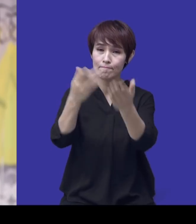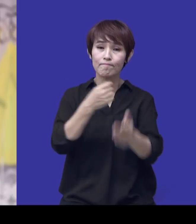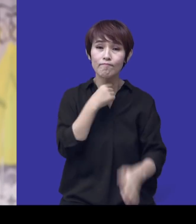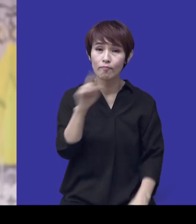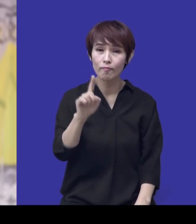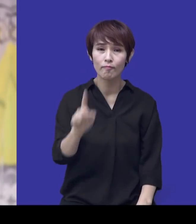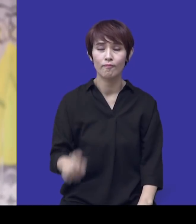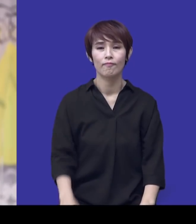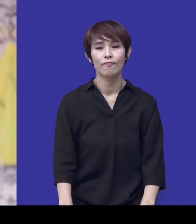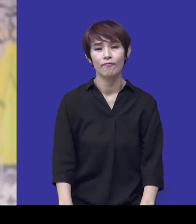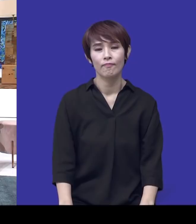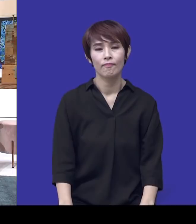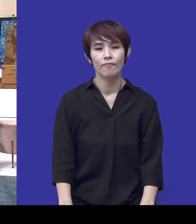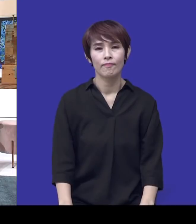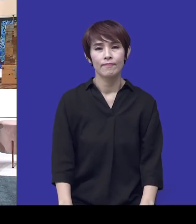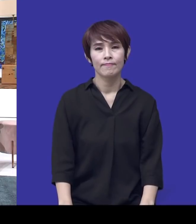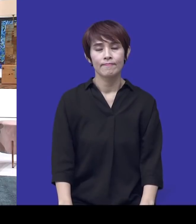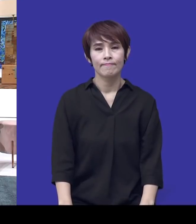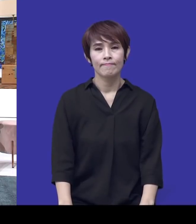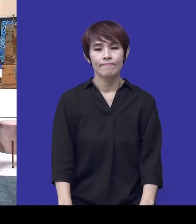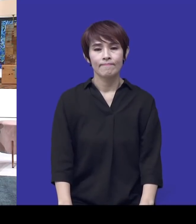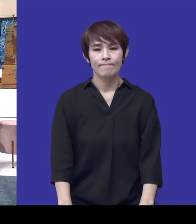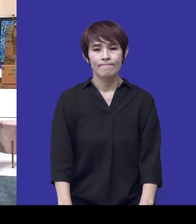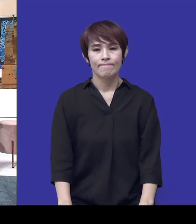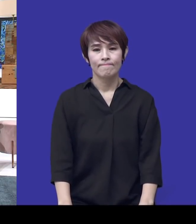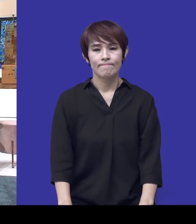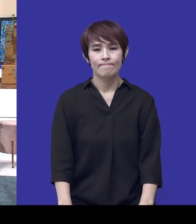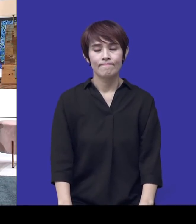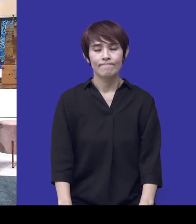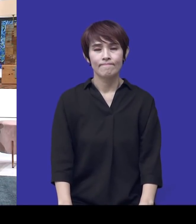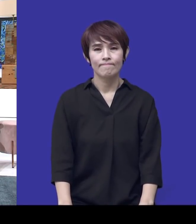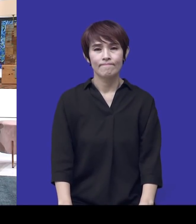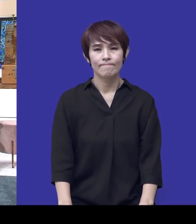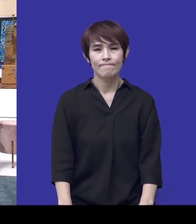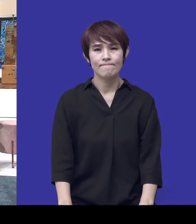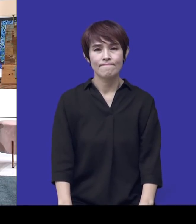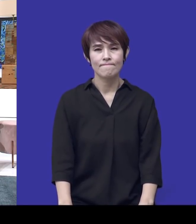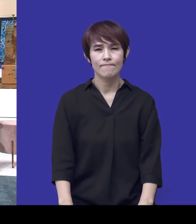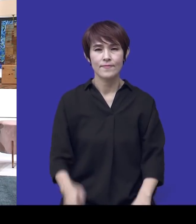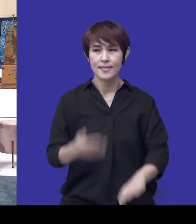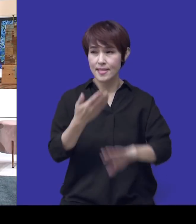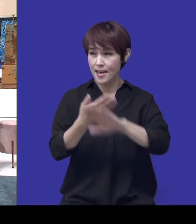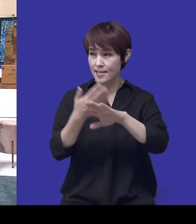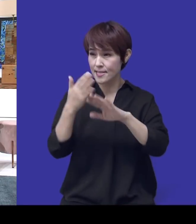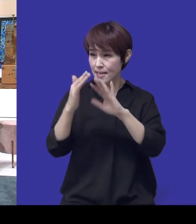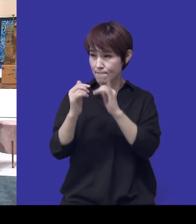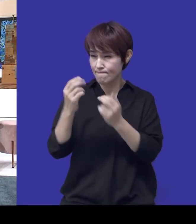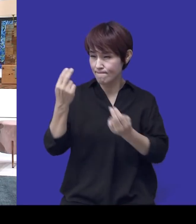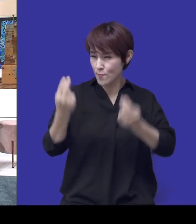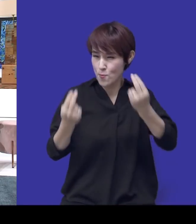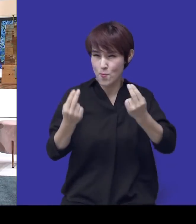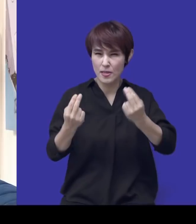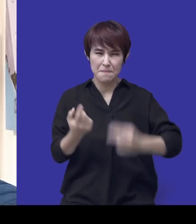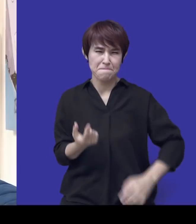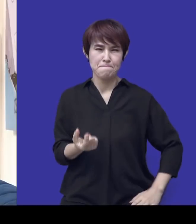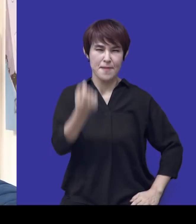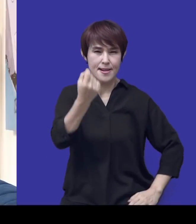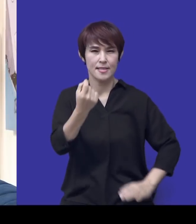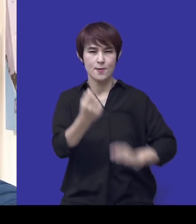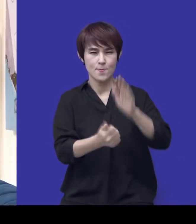이제 사람이 이제 계속 이렇게 앞만 보고 가장 빠르게 누구보다 높이 올라가려고 하잖아요. 네.